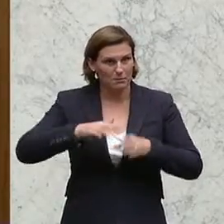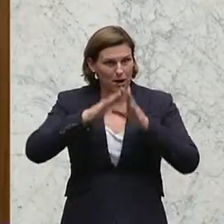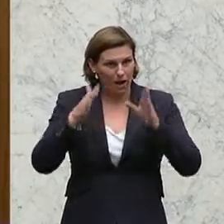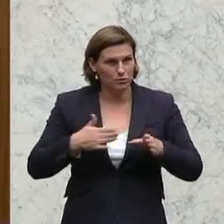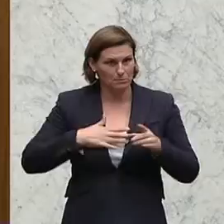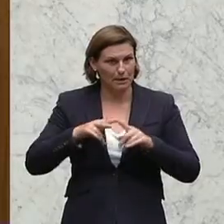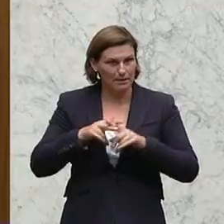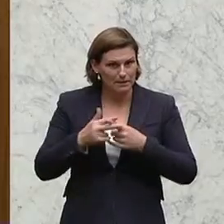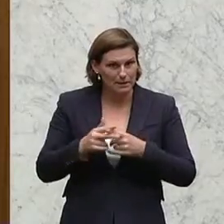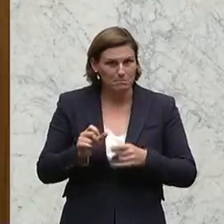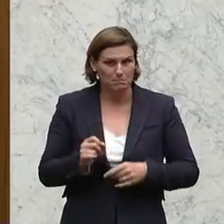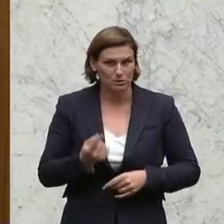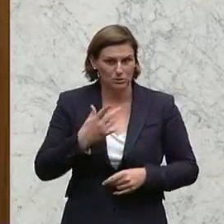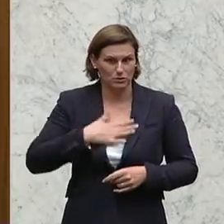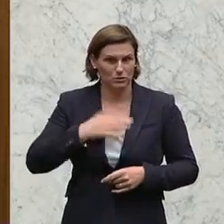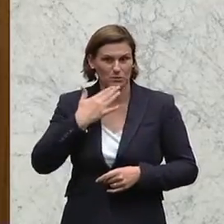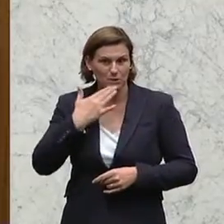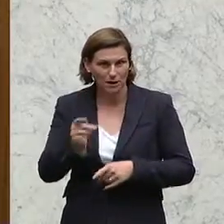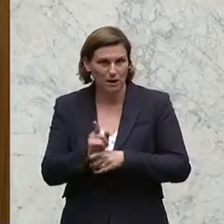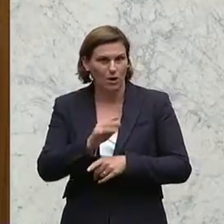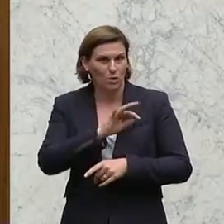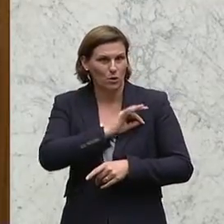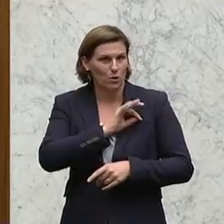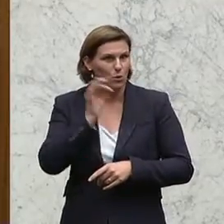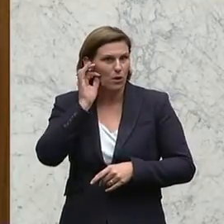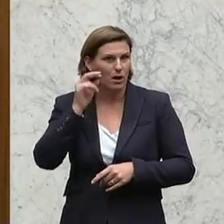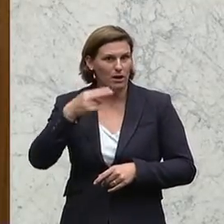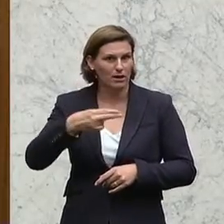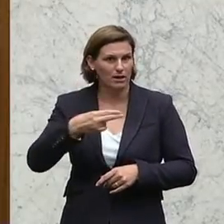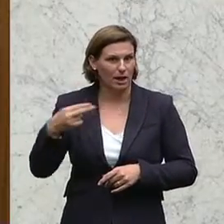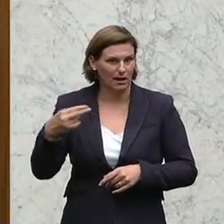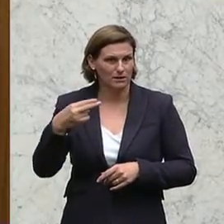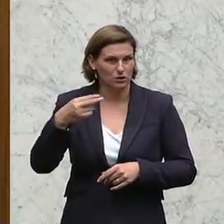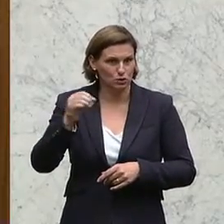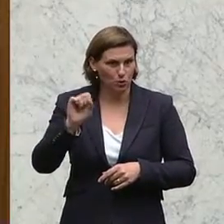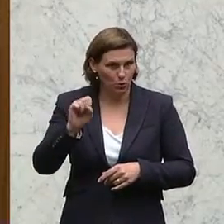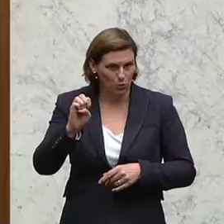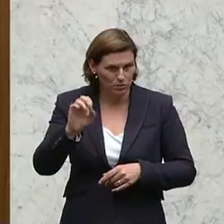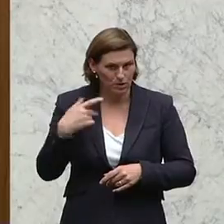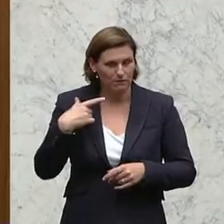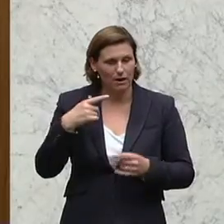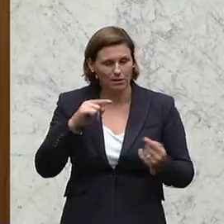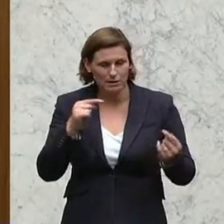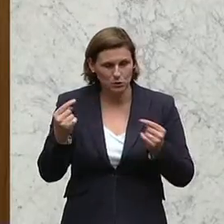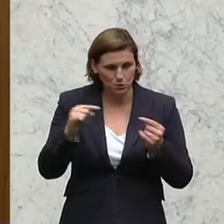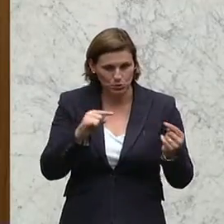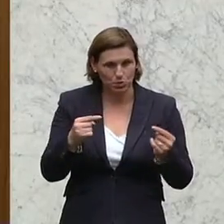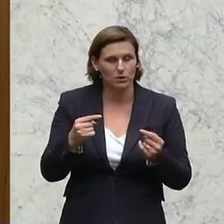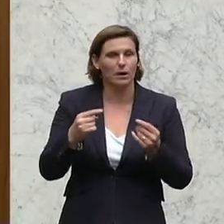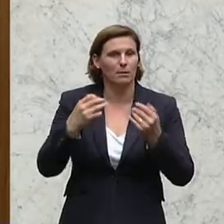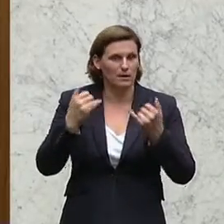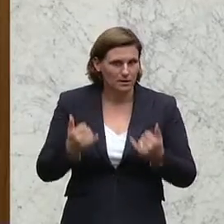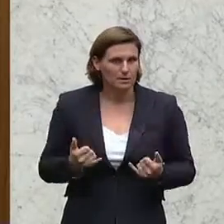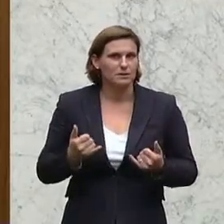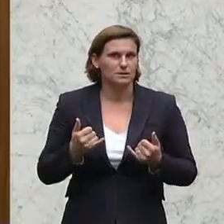Team besonders bedanken, auch bei der Kollegin Gabriele Heinisch-Hossek. Wir haben uns einige Diskussionen geliefert, aber